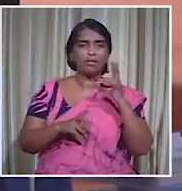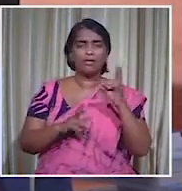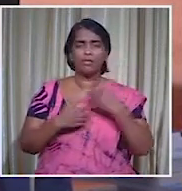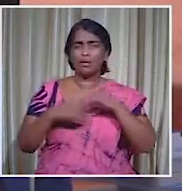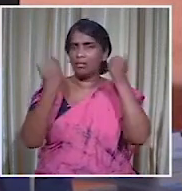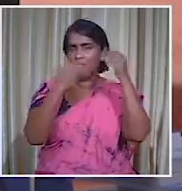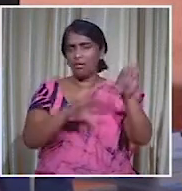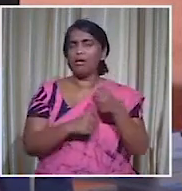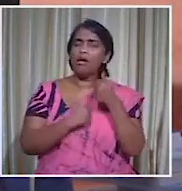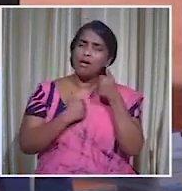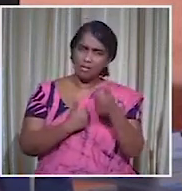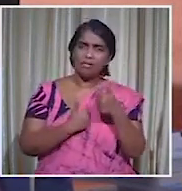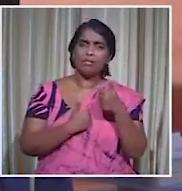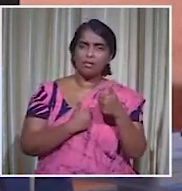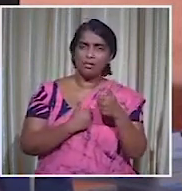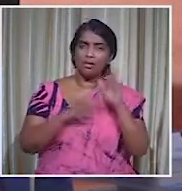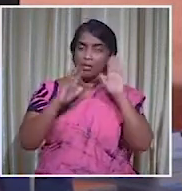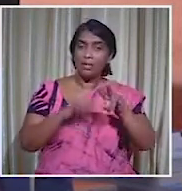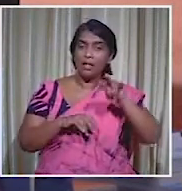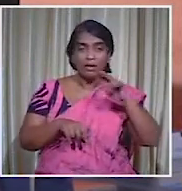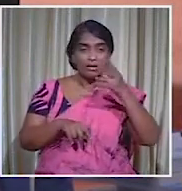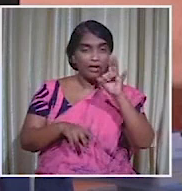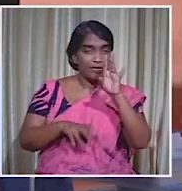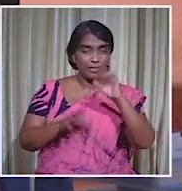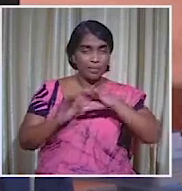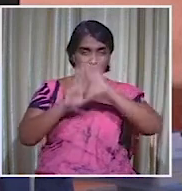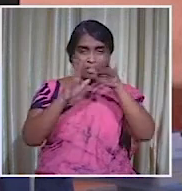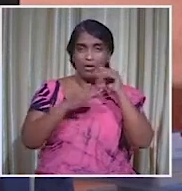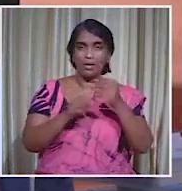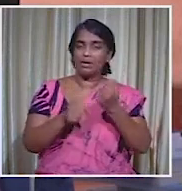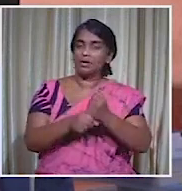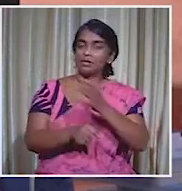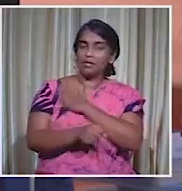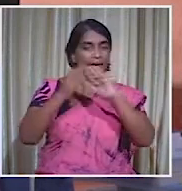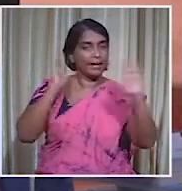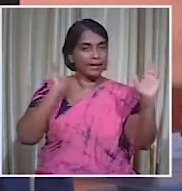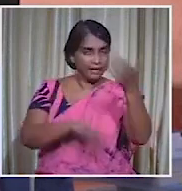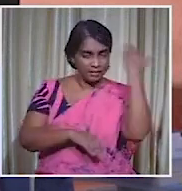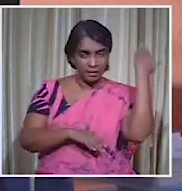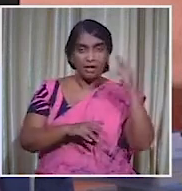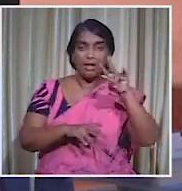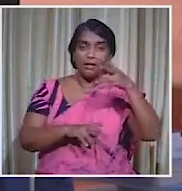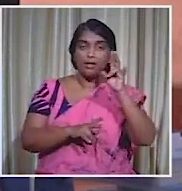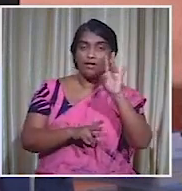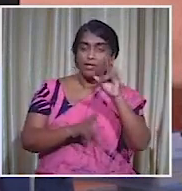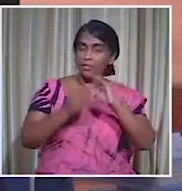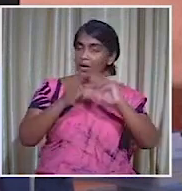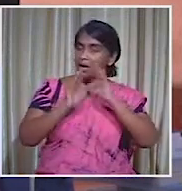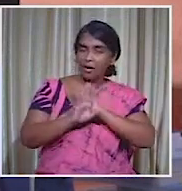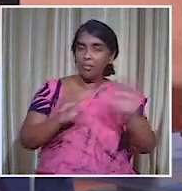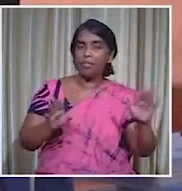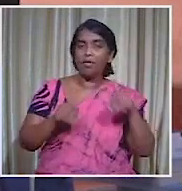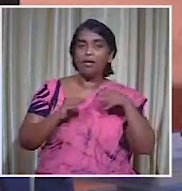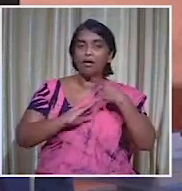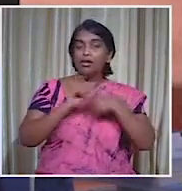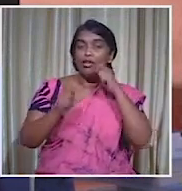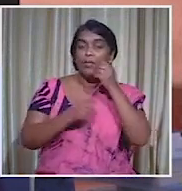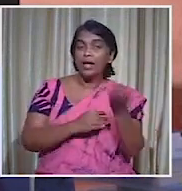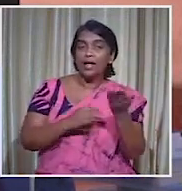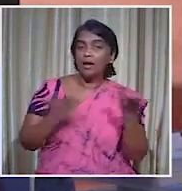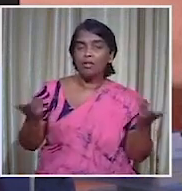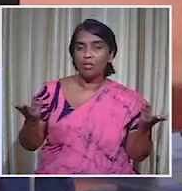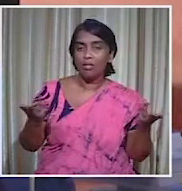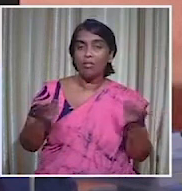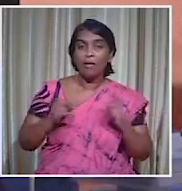කියන එක සාධාරණයි. හැබැයි අද 225 මෙපා නම් ගෝඨාභය රාජපක්ෂ මහත්තයාවත් ගෙදර යවලා 225 එපා නම් මොකද්ද අද රටේ ජනතාව ඉල්ලන්නේ